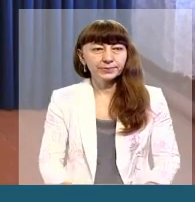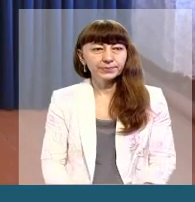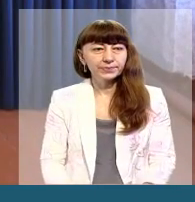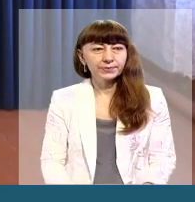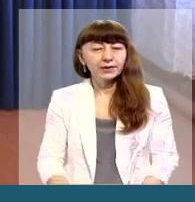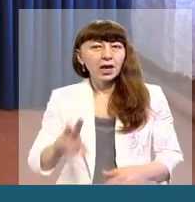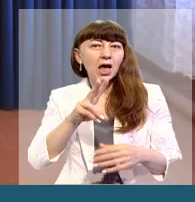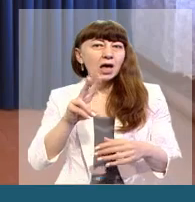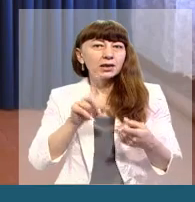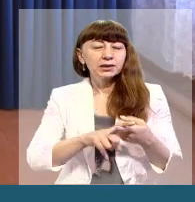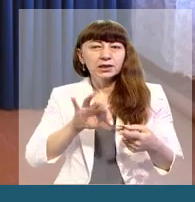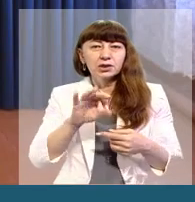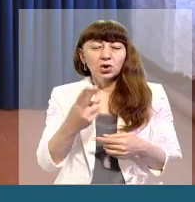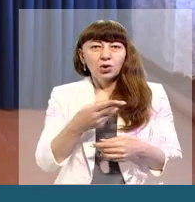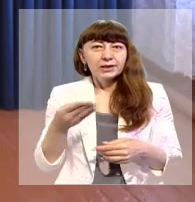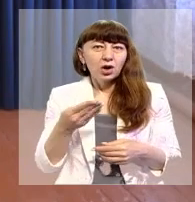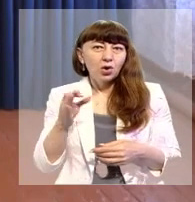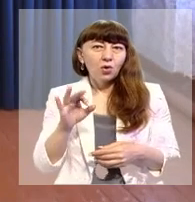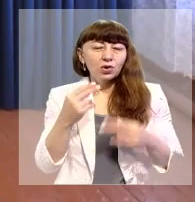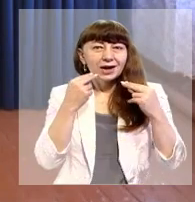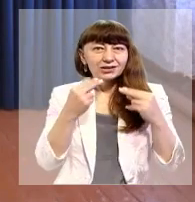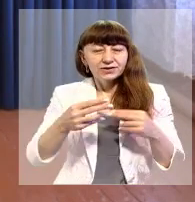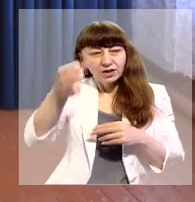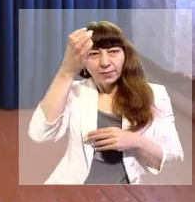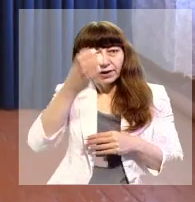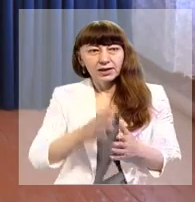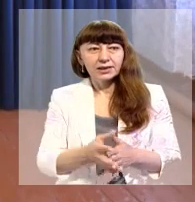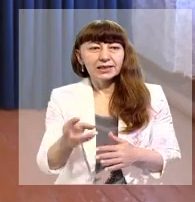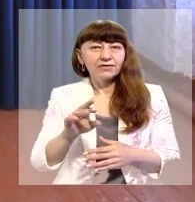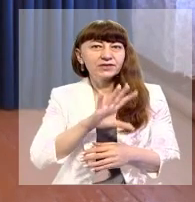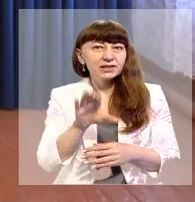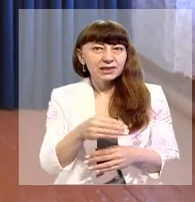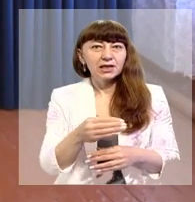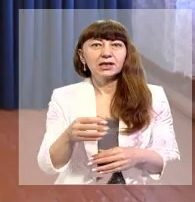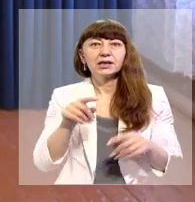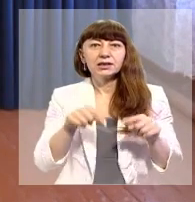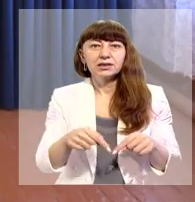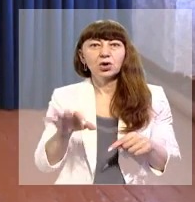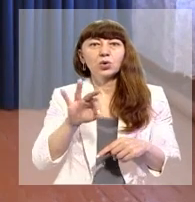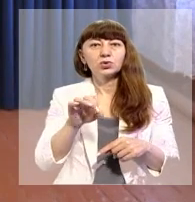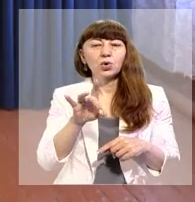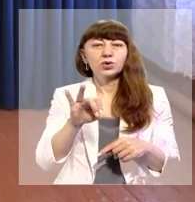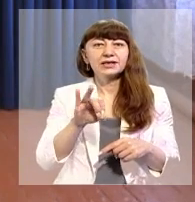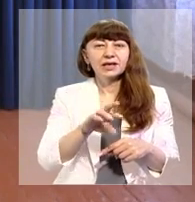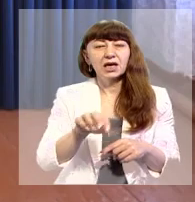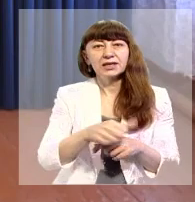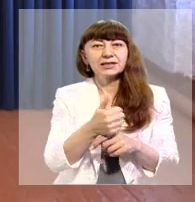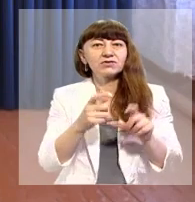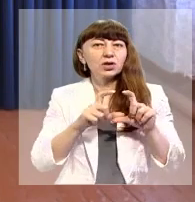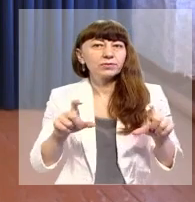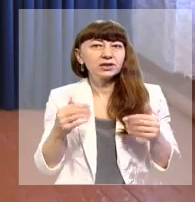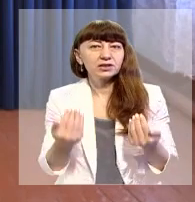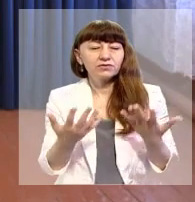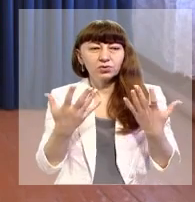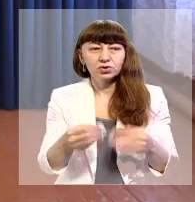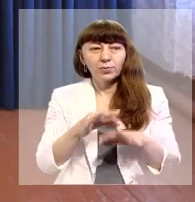На основе национального доклада о доступном и качественном образовании для всех находится и наша Озерная основная школа. В настоящее время